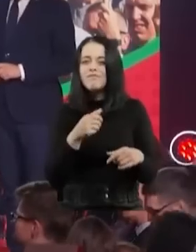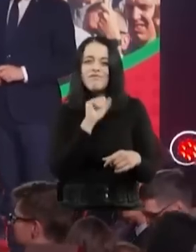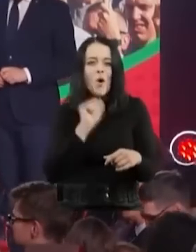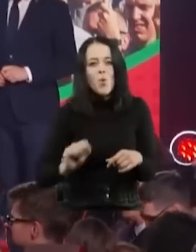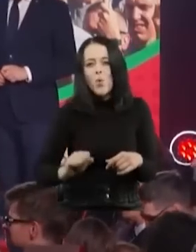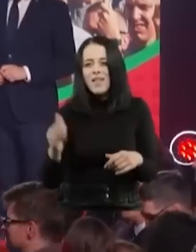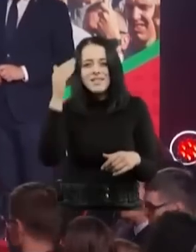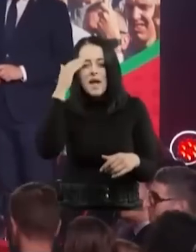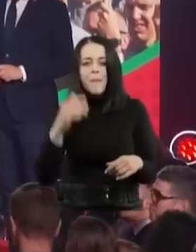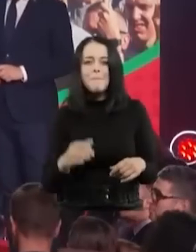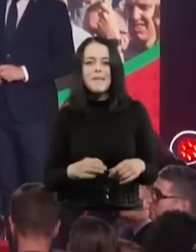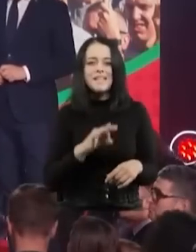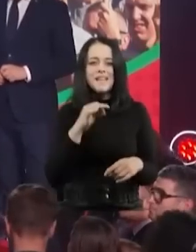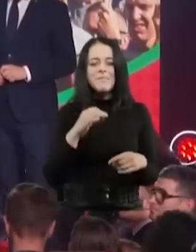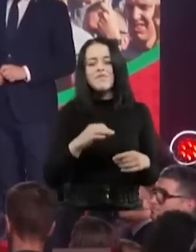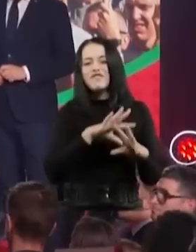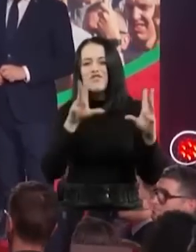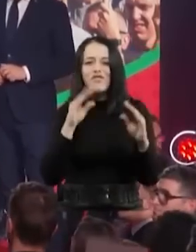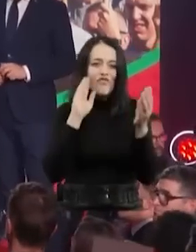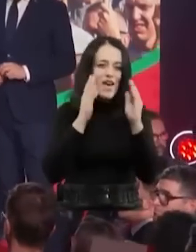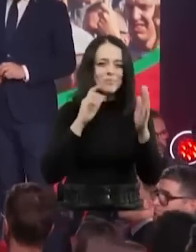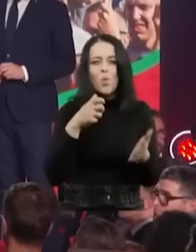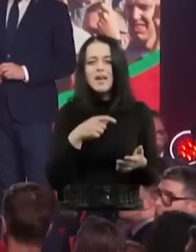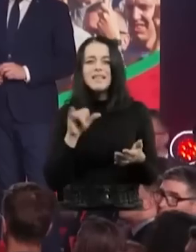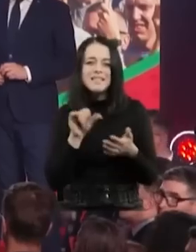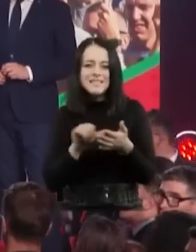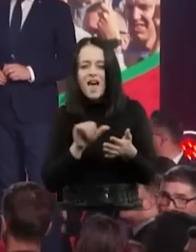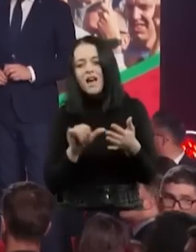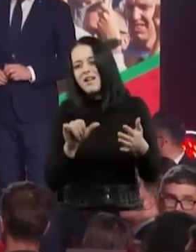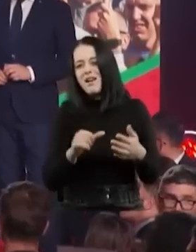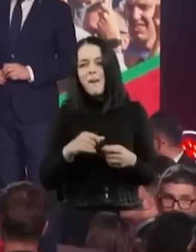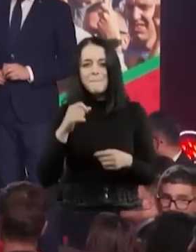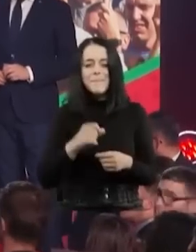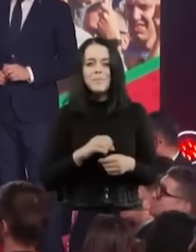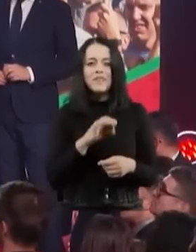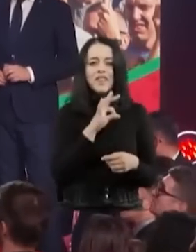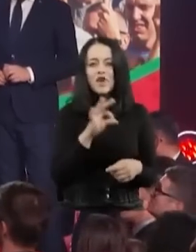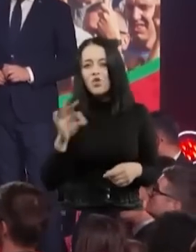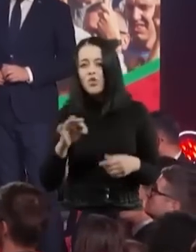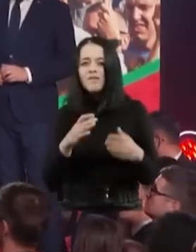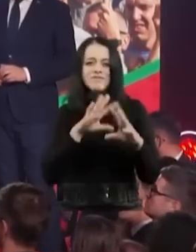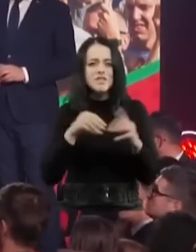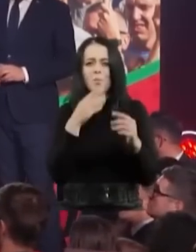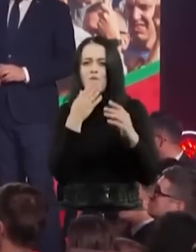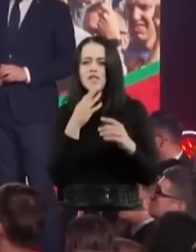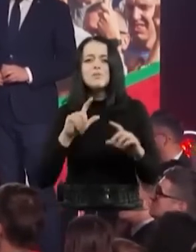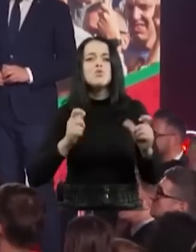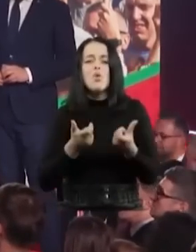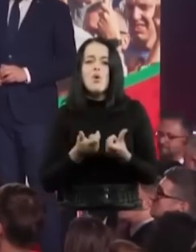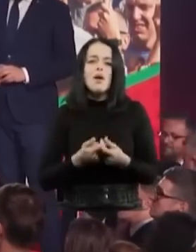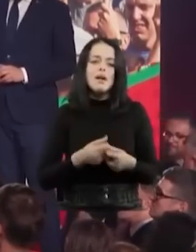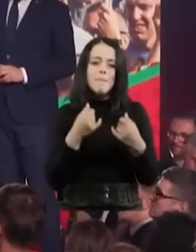lewicą, a później pod byle pretekstem po prostu się jej pozbędzie. A no głównie tak, no, po to, żeby uzyskać wotum